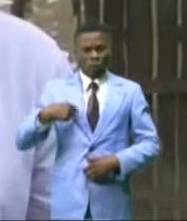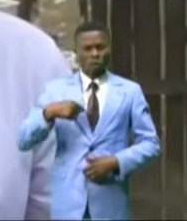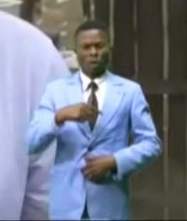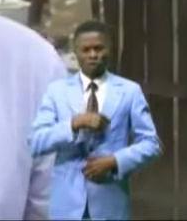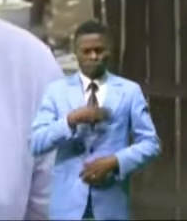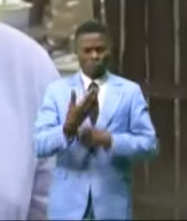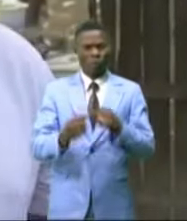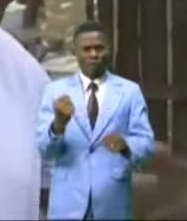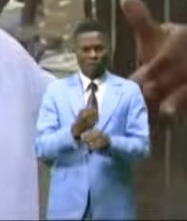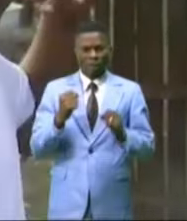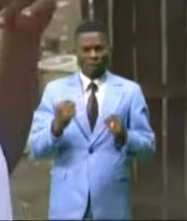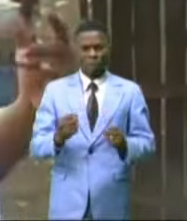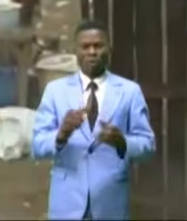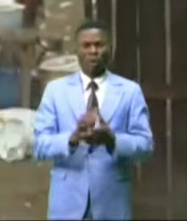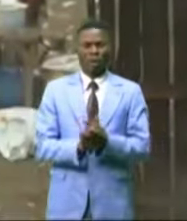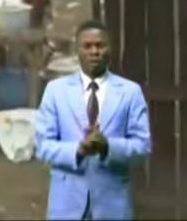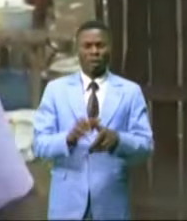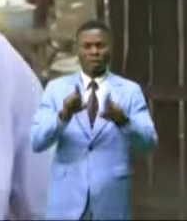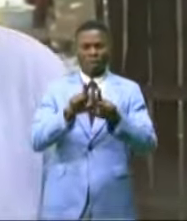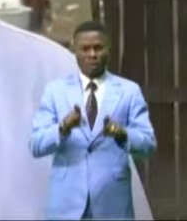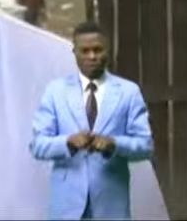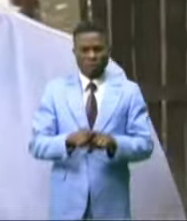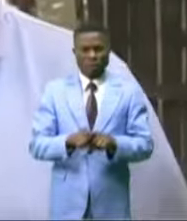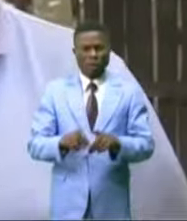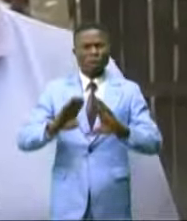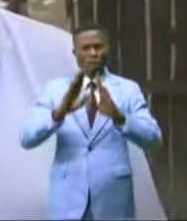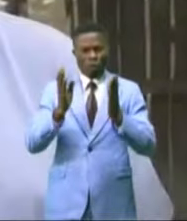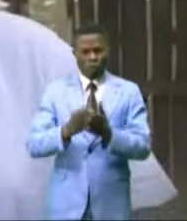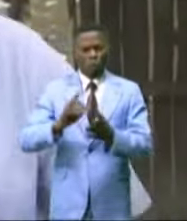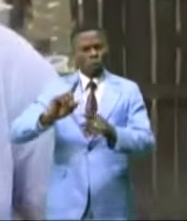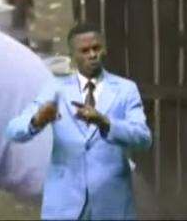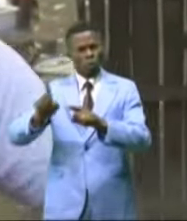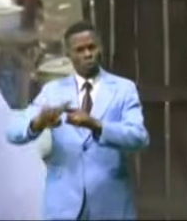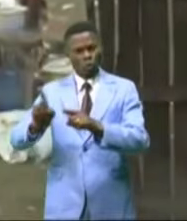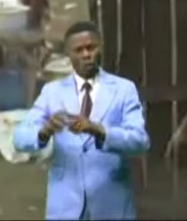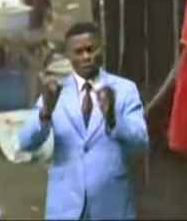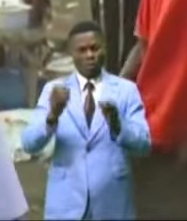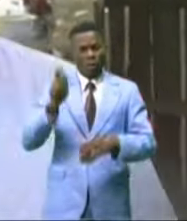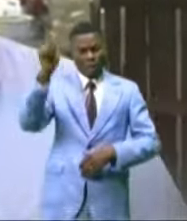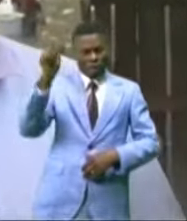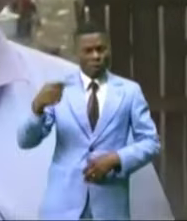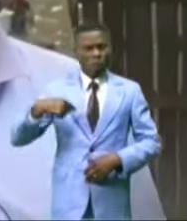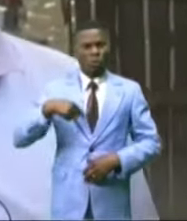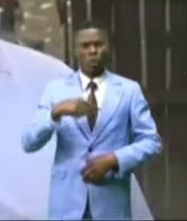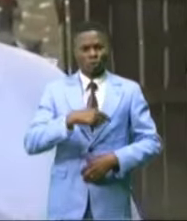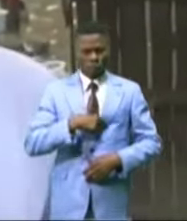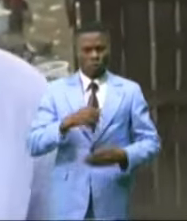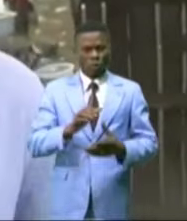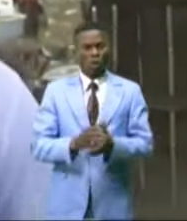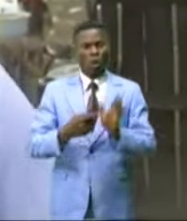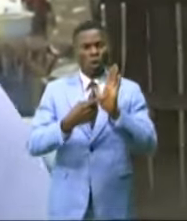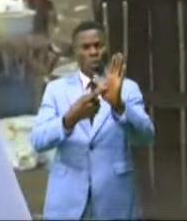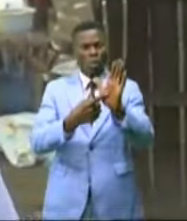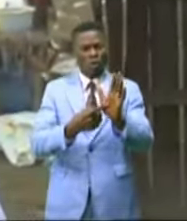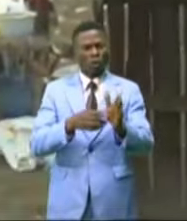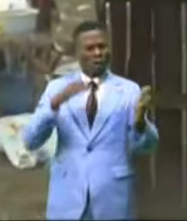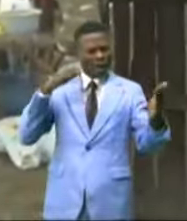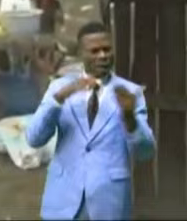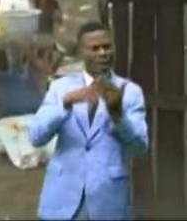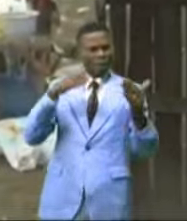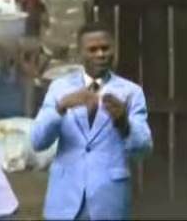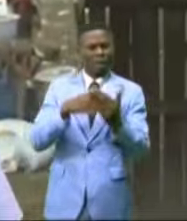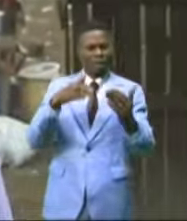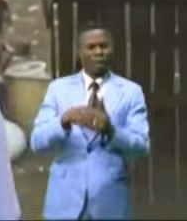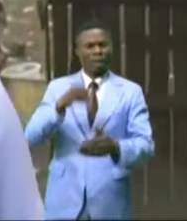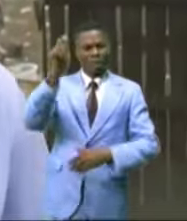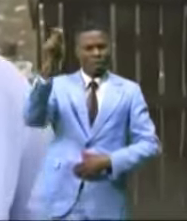Wako mnaona hata nyuma yangu wanapas ku Wako wanaonekana wak vile j kunakpr ya kusema